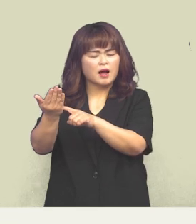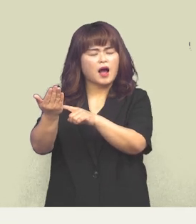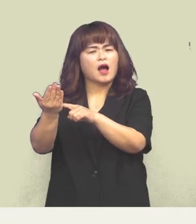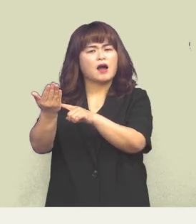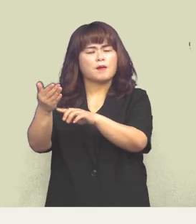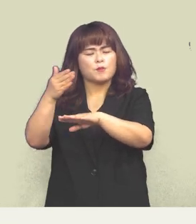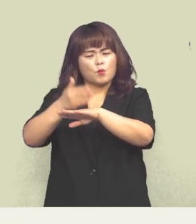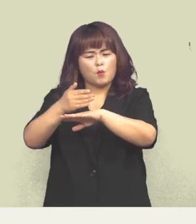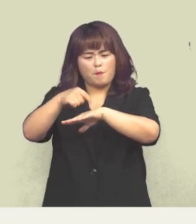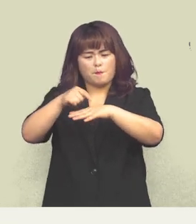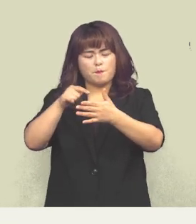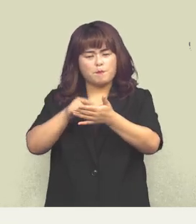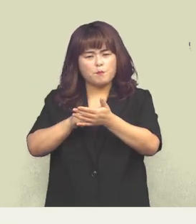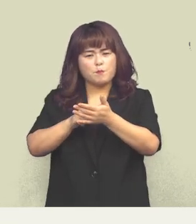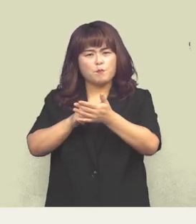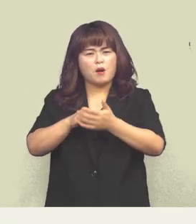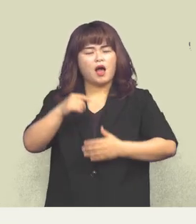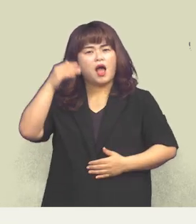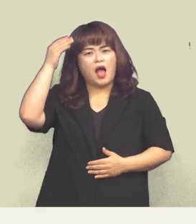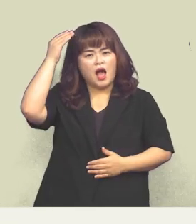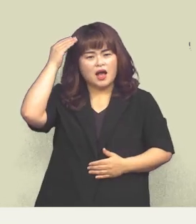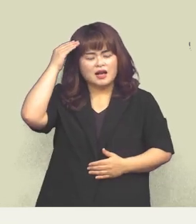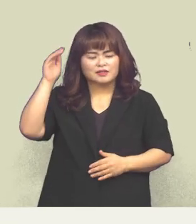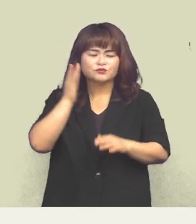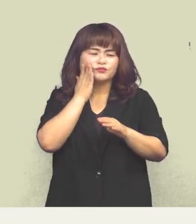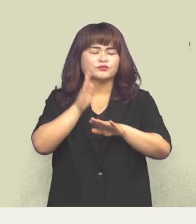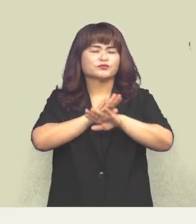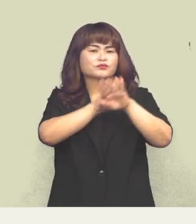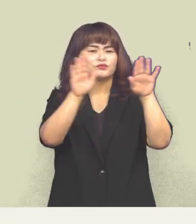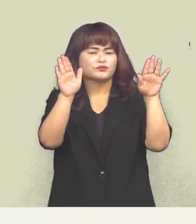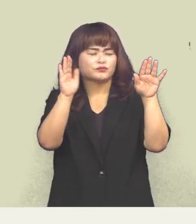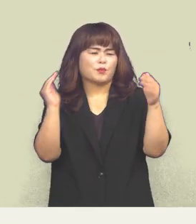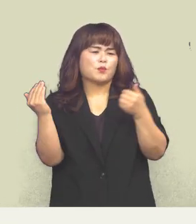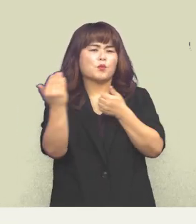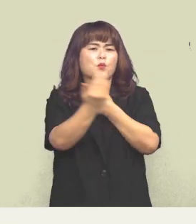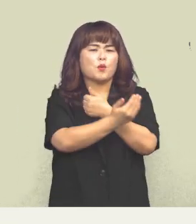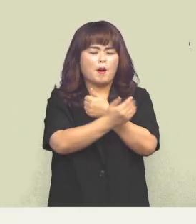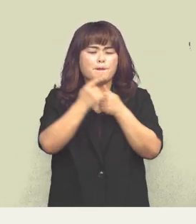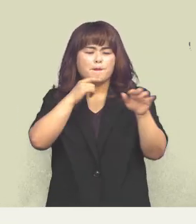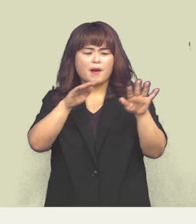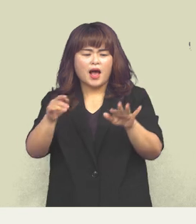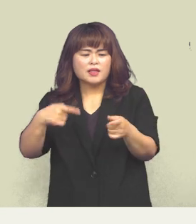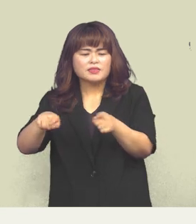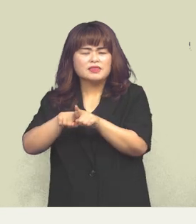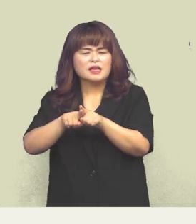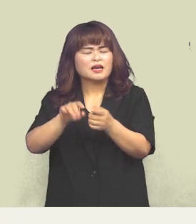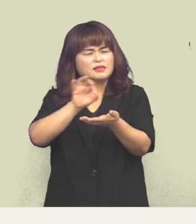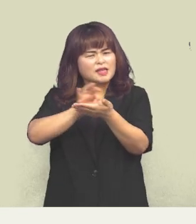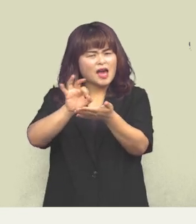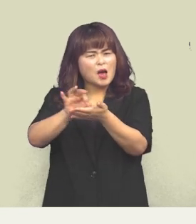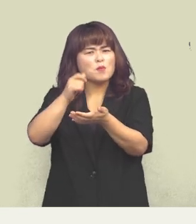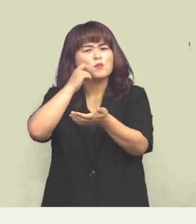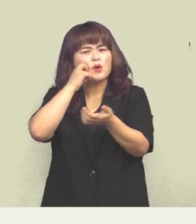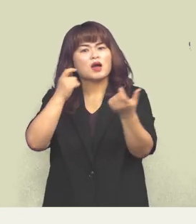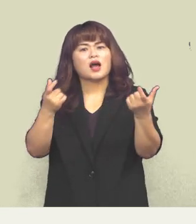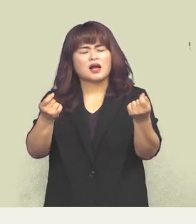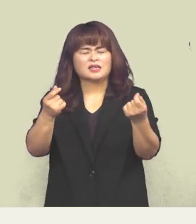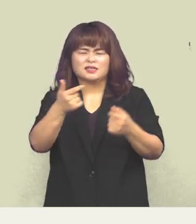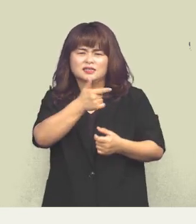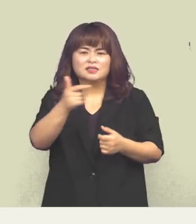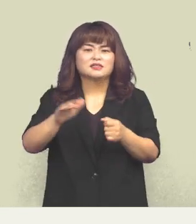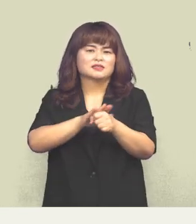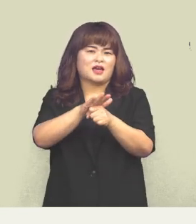고마운 마음은 내가 하늘을 두루마리 삼아서 또 바다를 먹물 삼아서도 다 쓸 수 없는